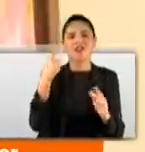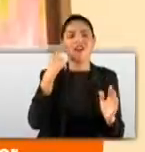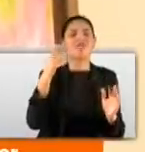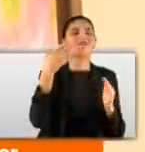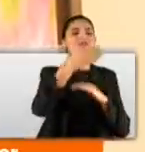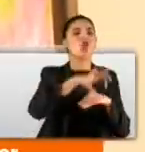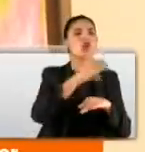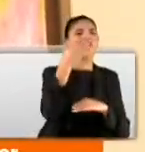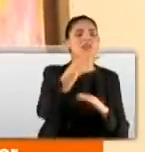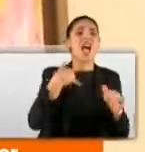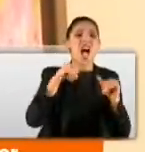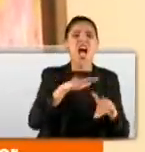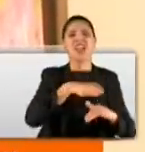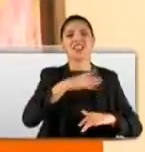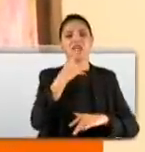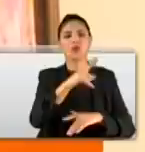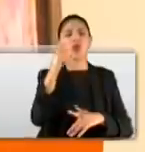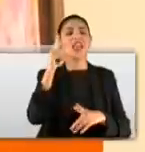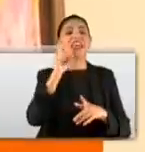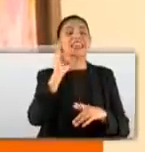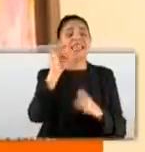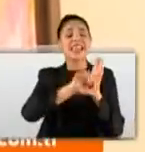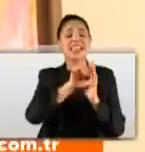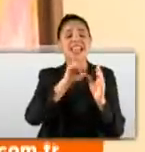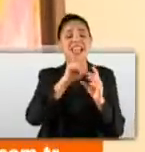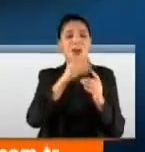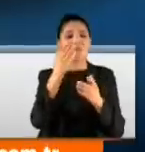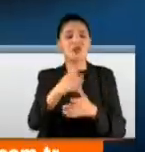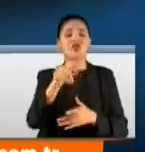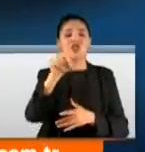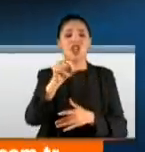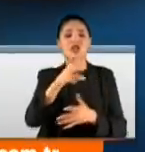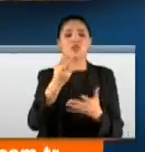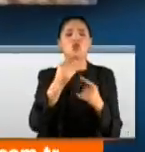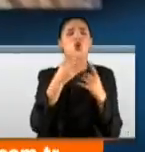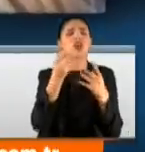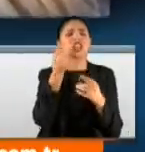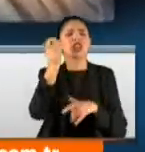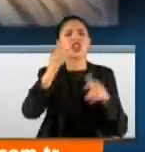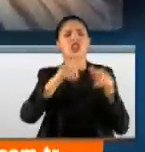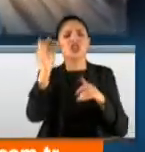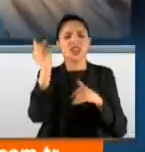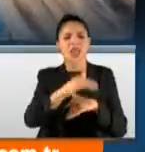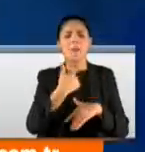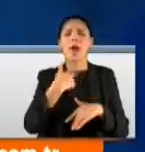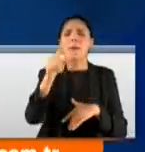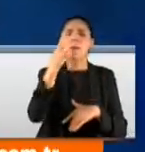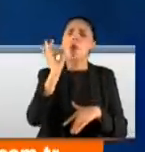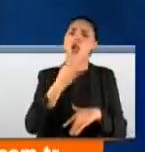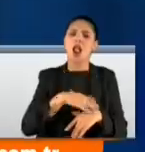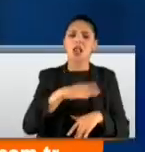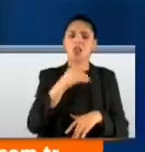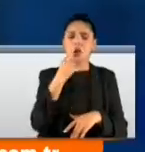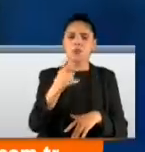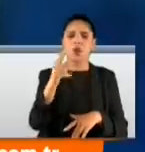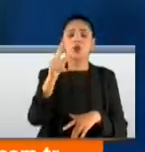koşuyor. Instagram'da bütün popüler isimler, eskiden Angelina Jolie vardı ama şimdi o kadar çok ki getiriyorlar ben böyle istiyorum diye. Son